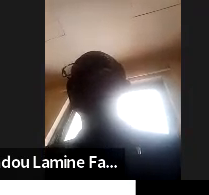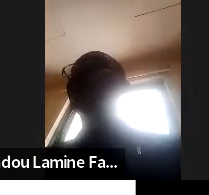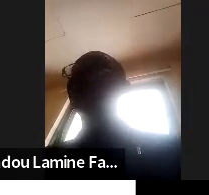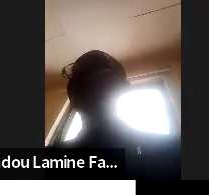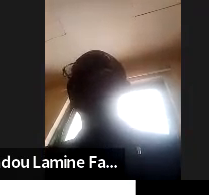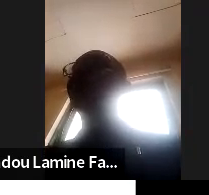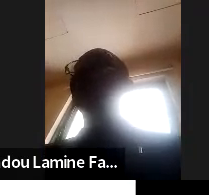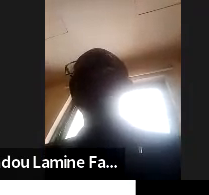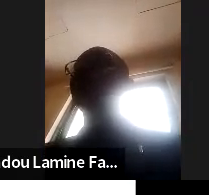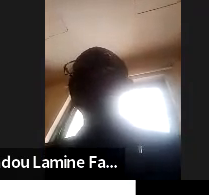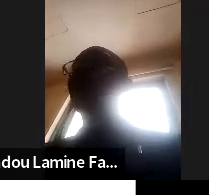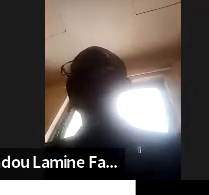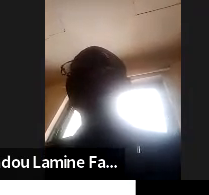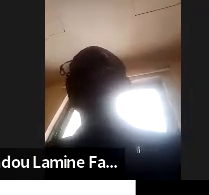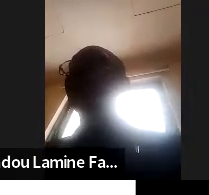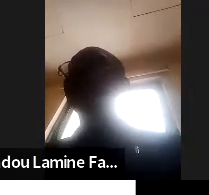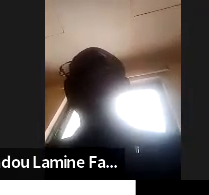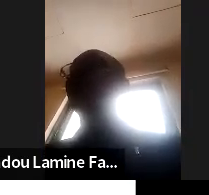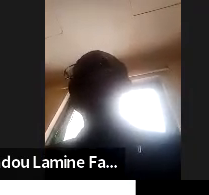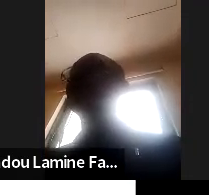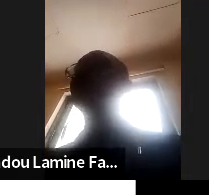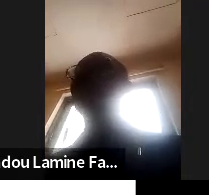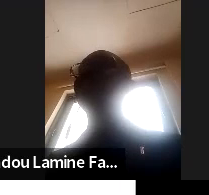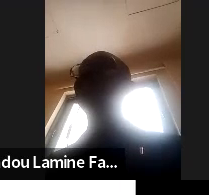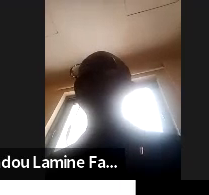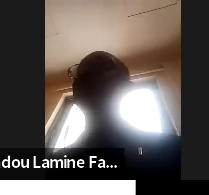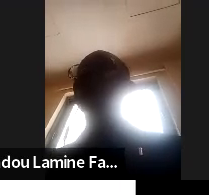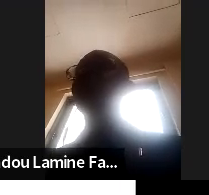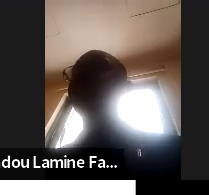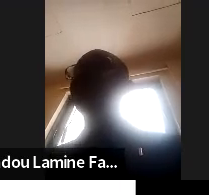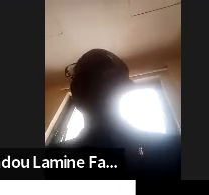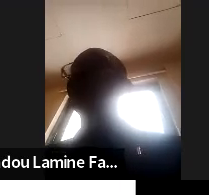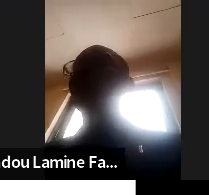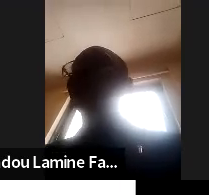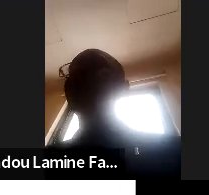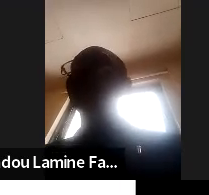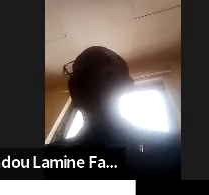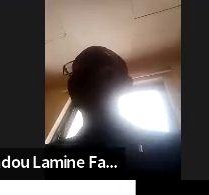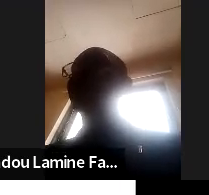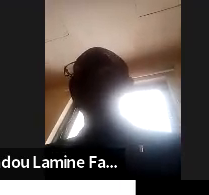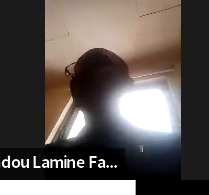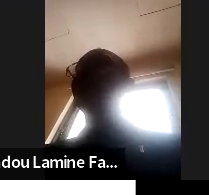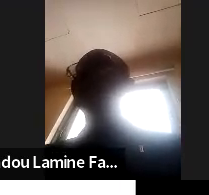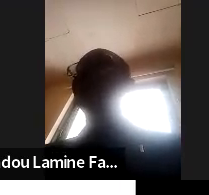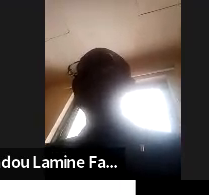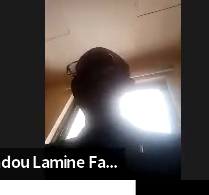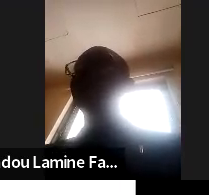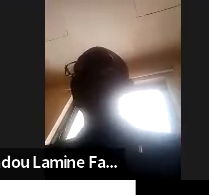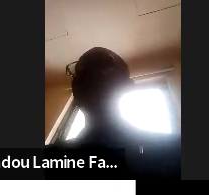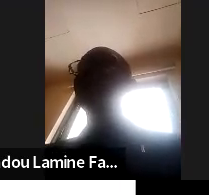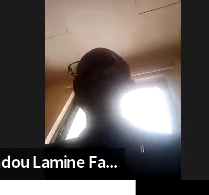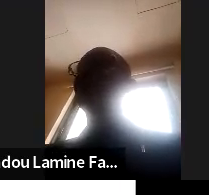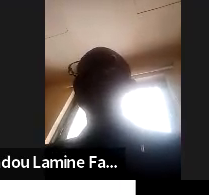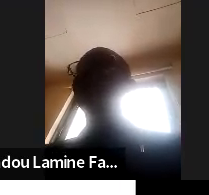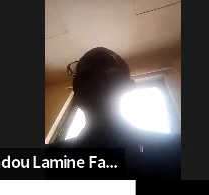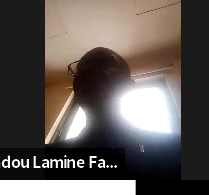s'agit d'un filet social multisectoriel adossé à 7 services. Donc, des services de santé, des services de